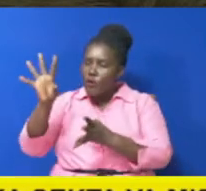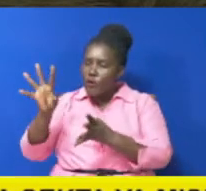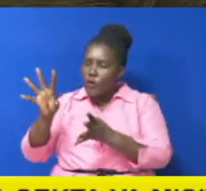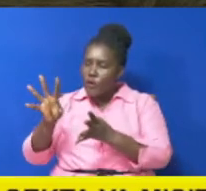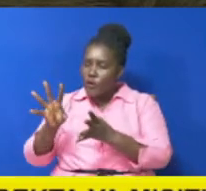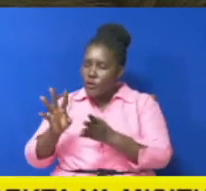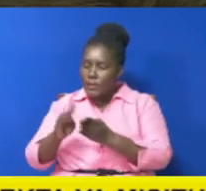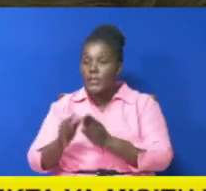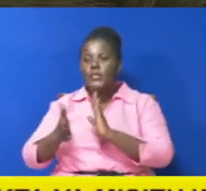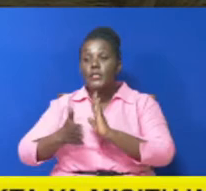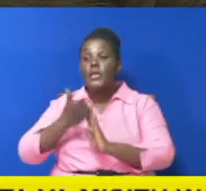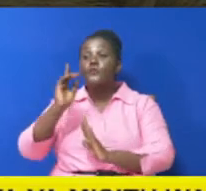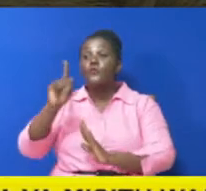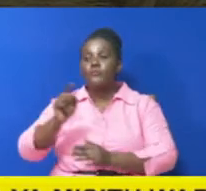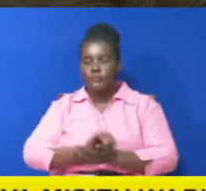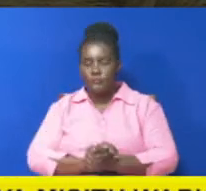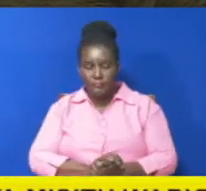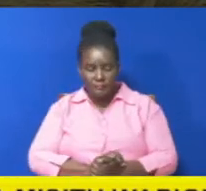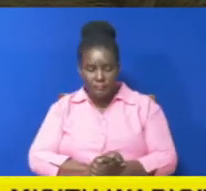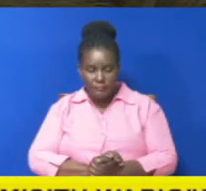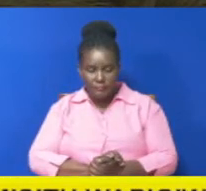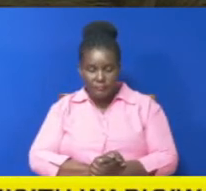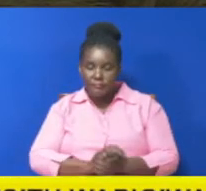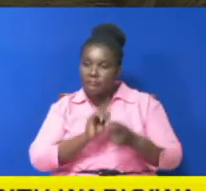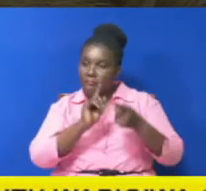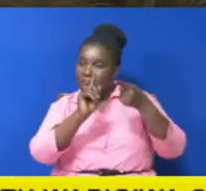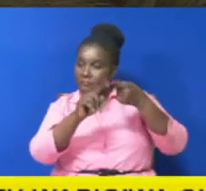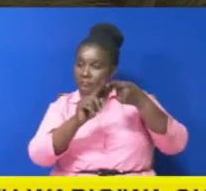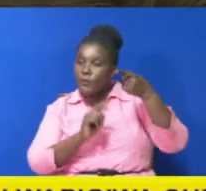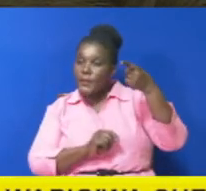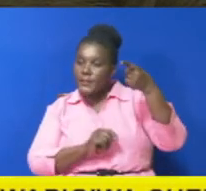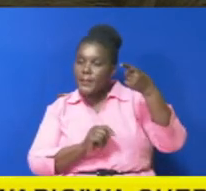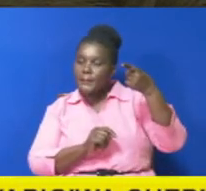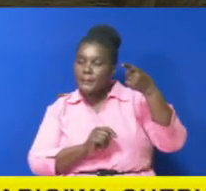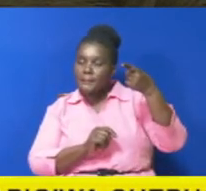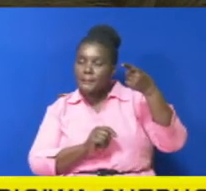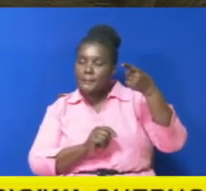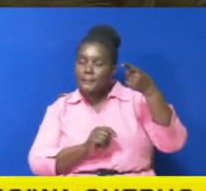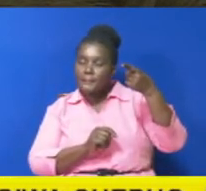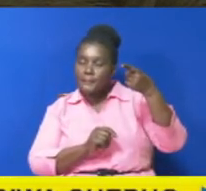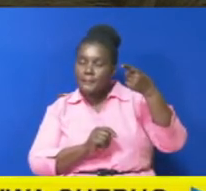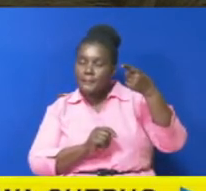za kimsingi. Sababu kubwa ni ongezeko la